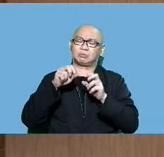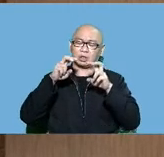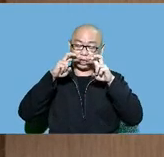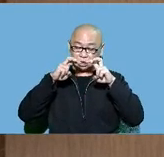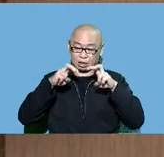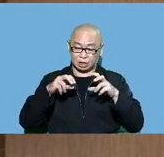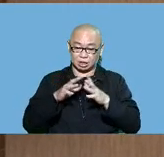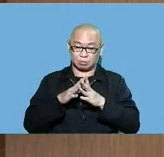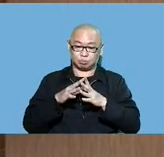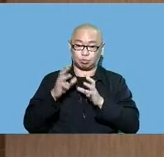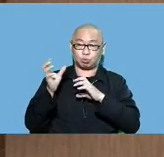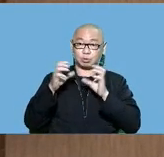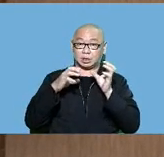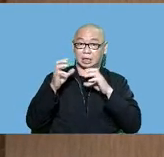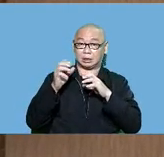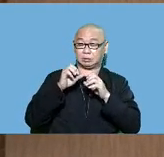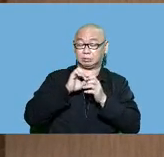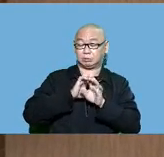dan publikasi,